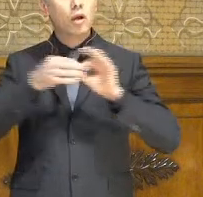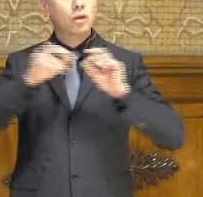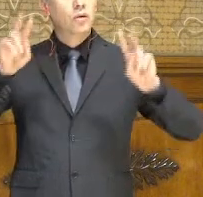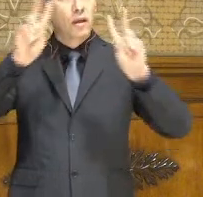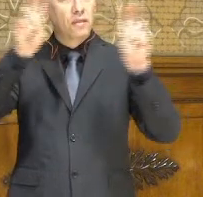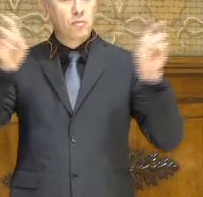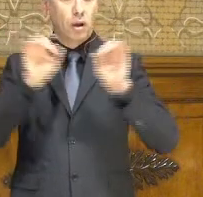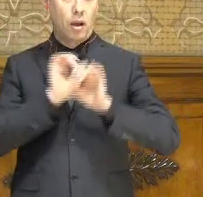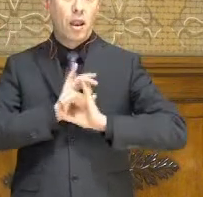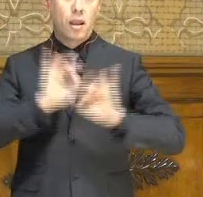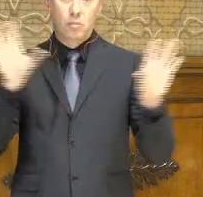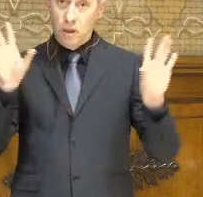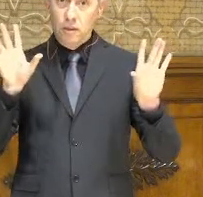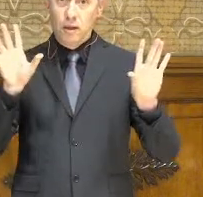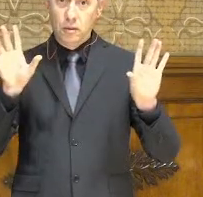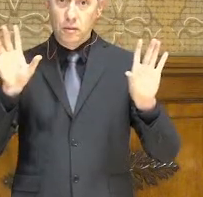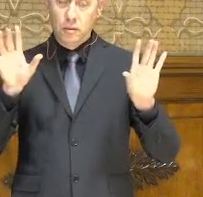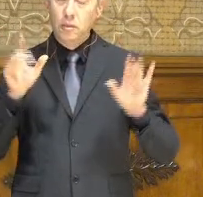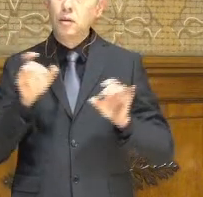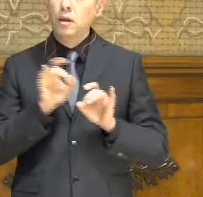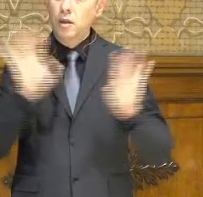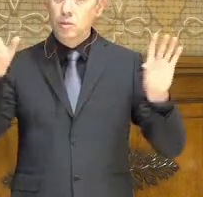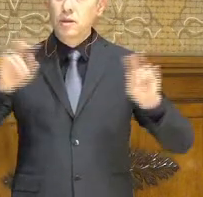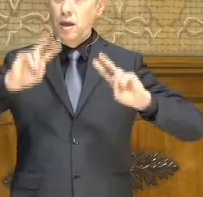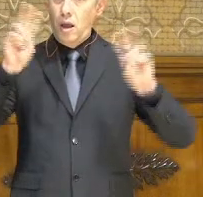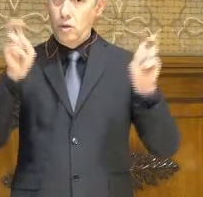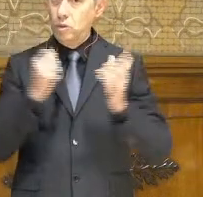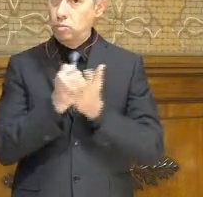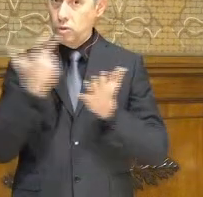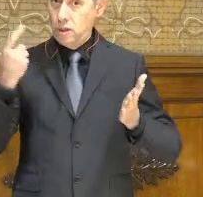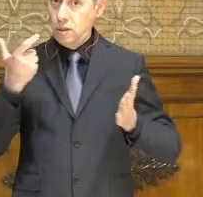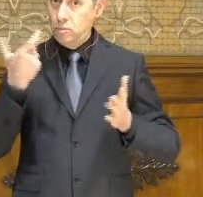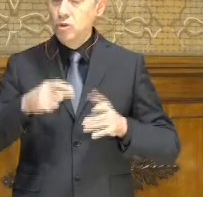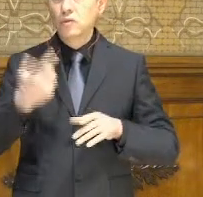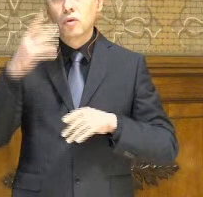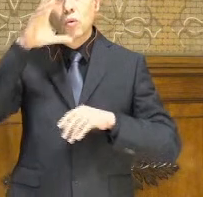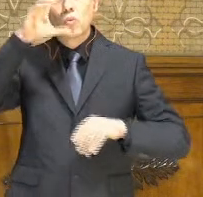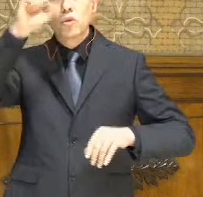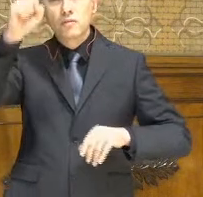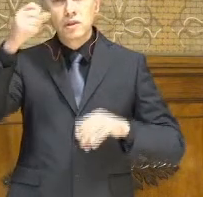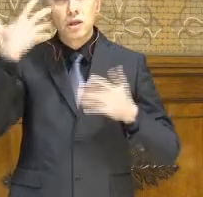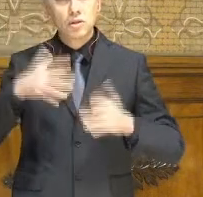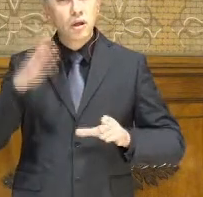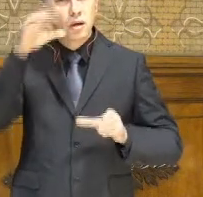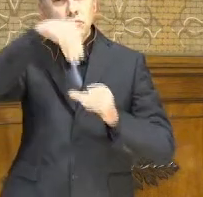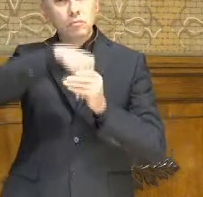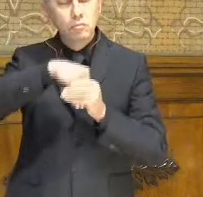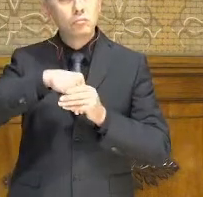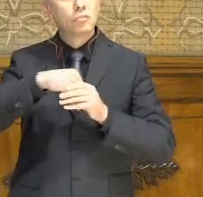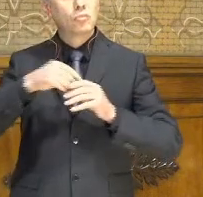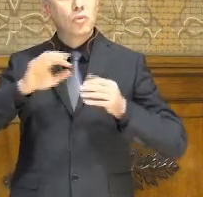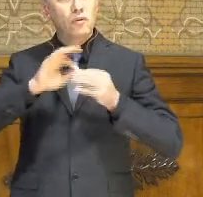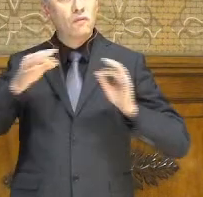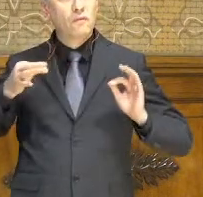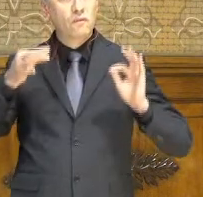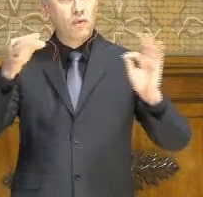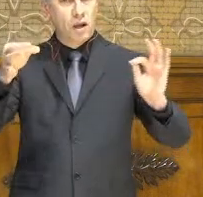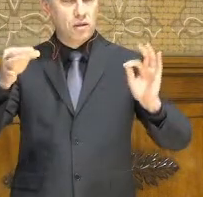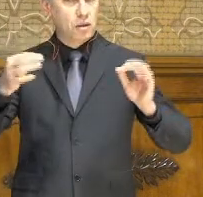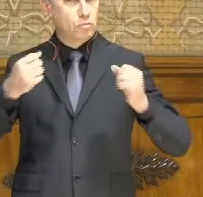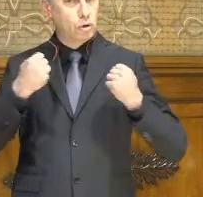libertà, così importante per il nostro Ateneo da essere da 800 anni nel nostro motto e ancora oggi